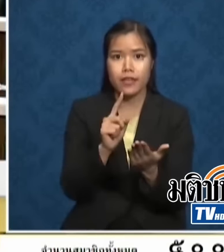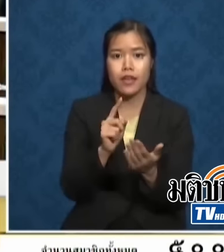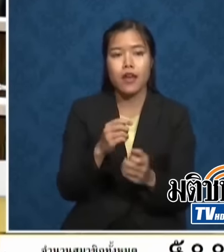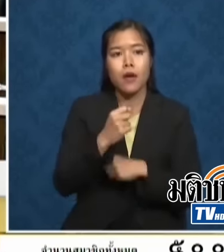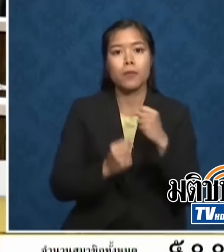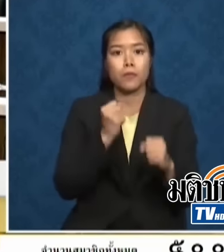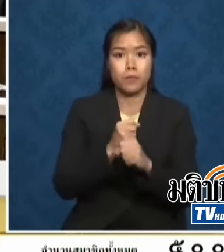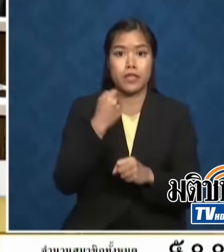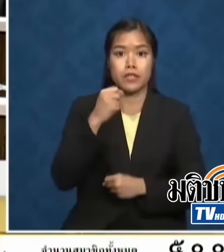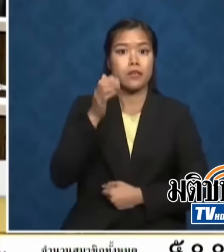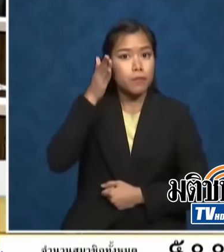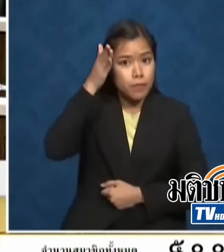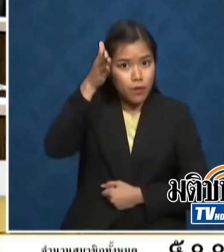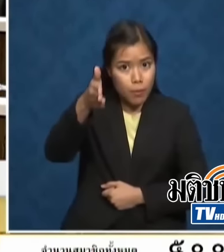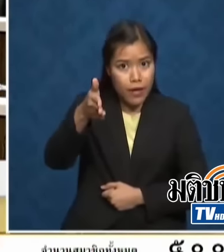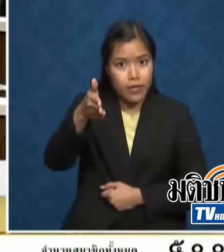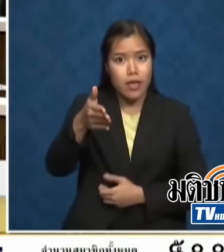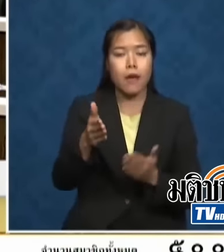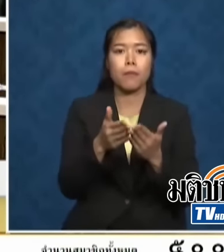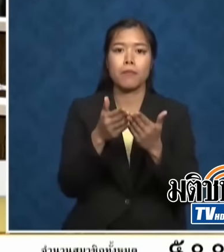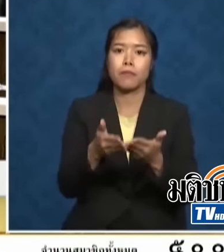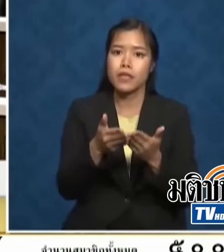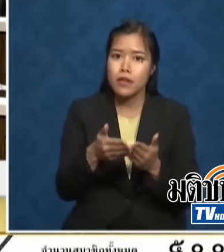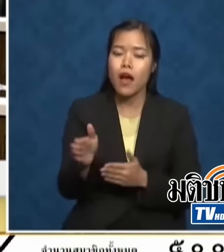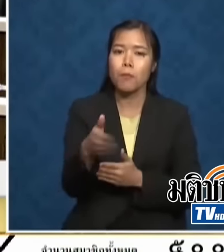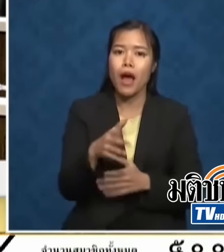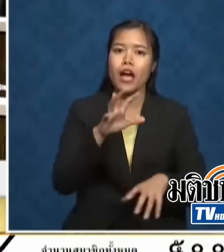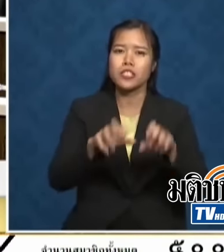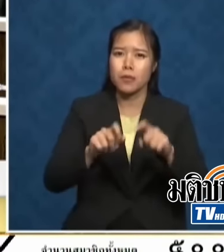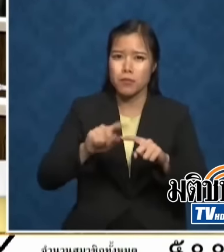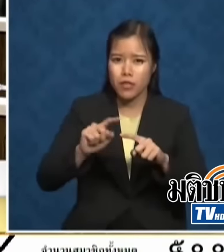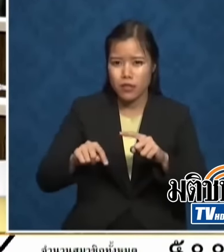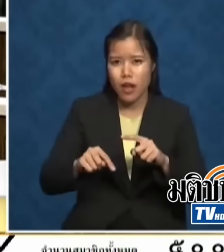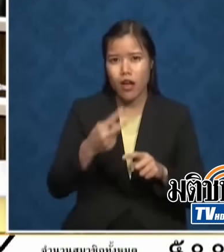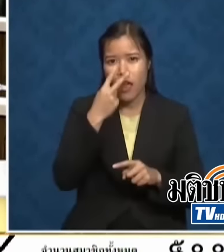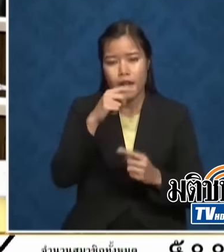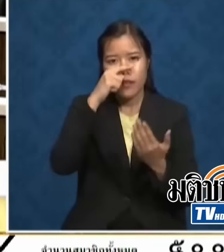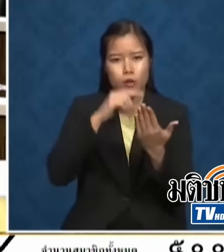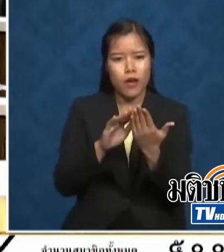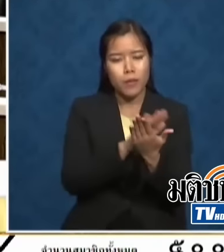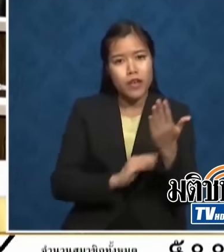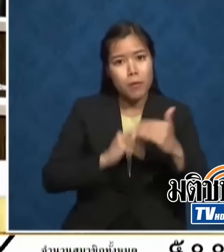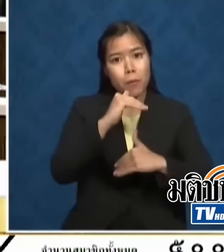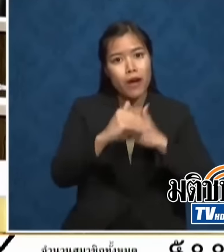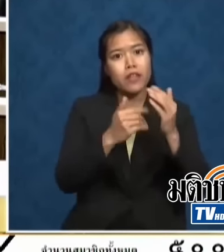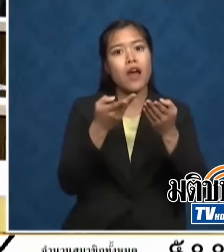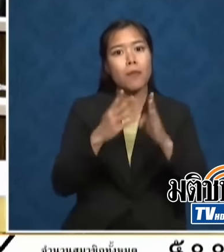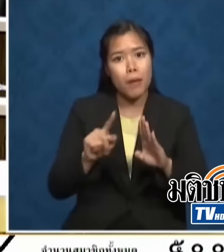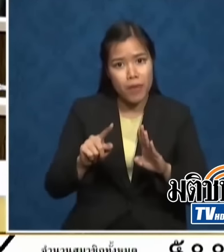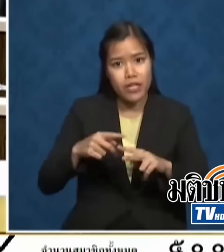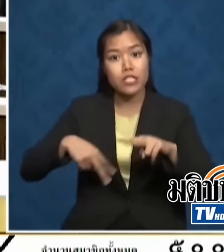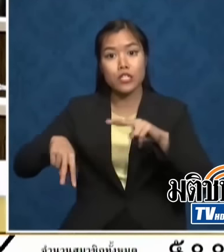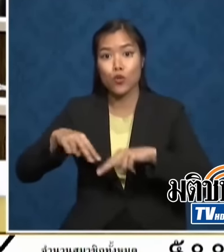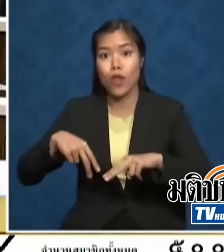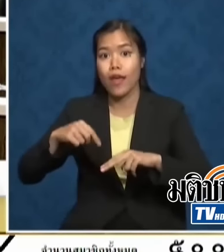10ปีข้างหน้าการประมงของประเทศไทยหน้าตาจะเป็นแบบไรที่มีทั้งสมดุลของเรื่องของการรักษาทรัพยากรธรรมช